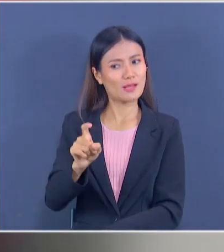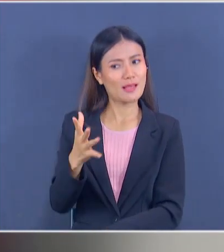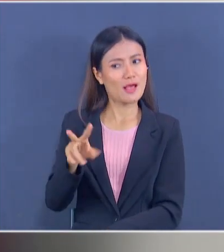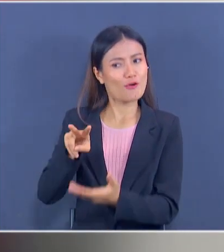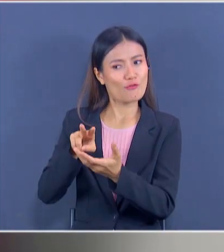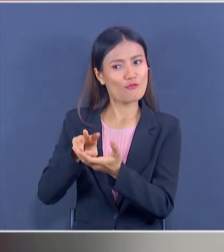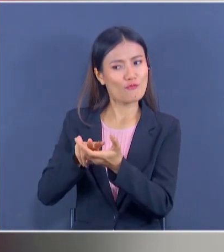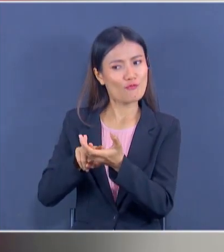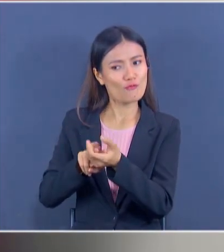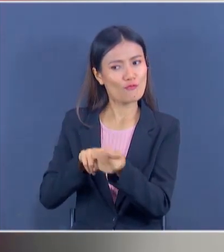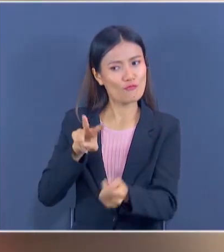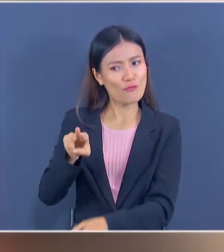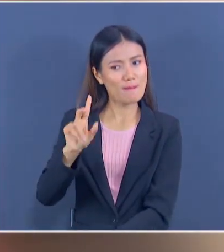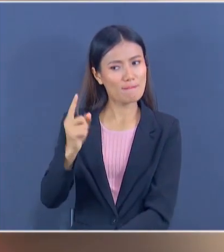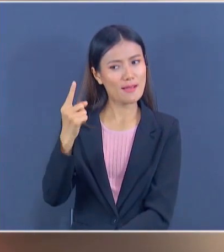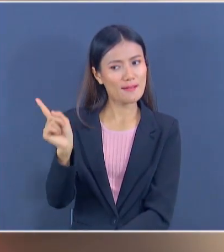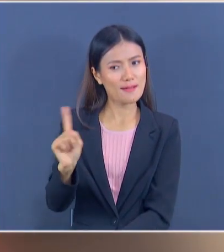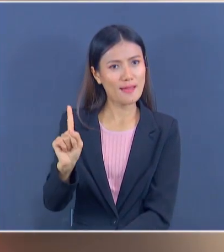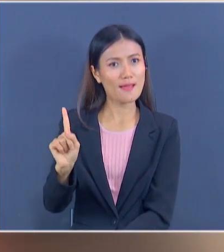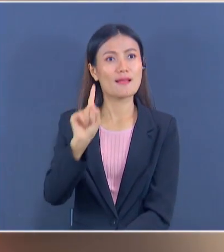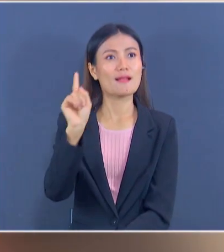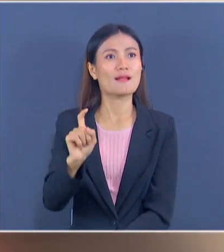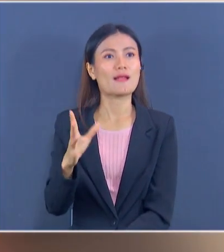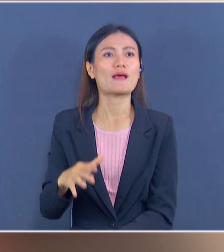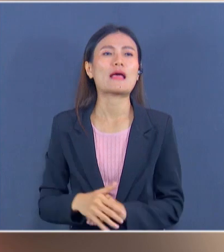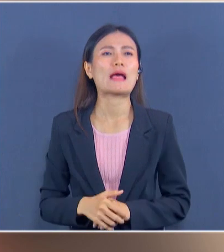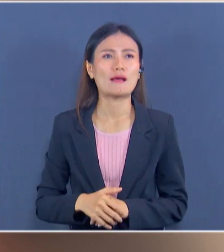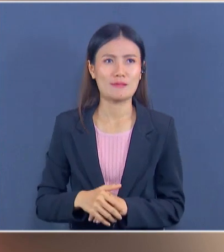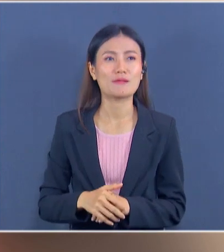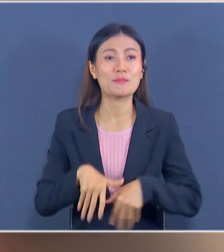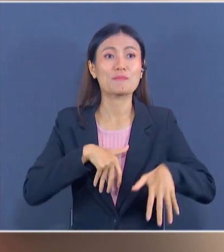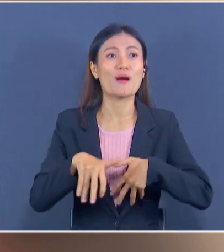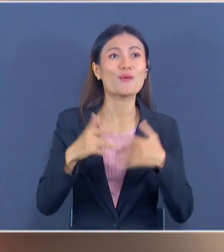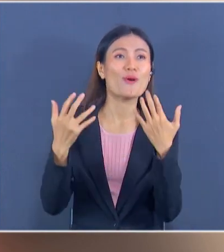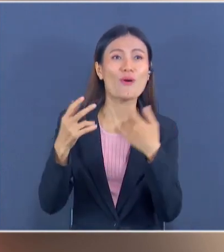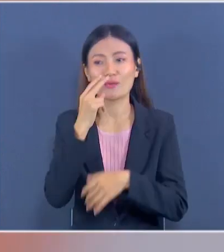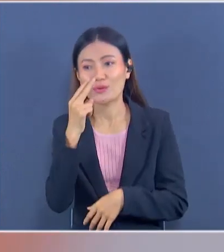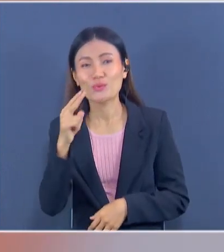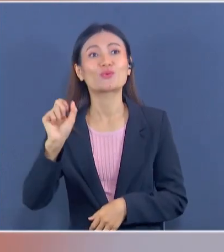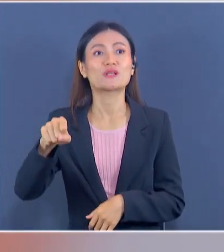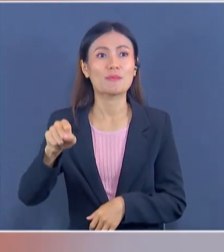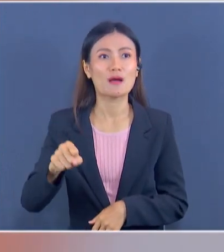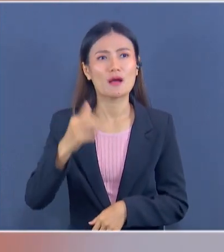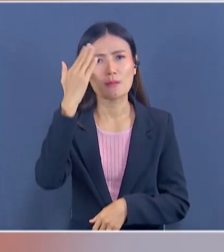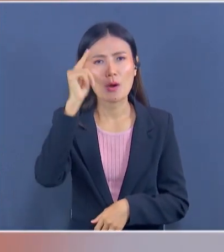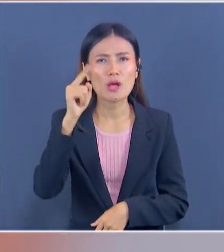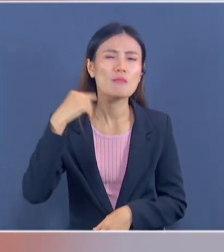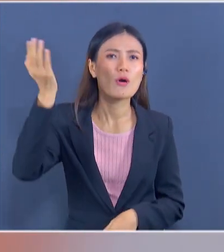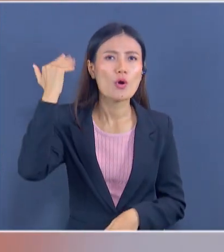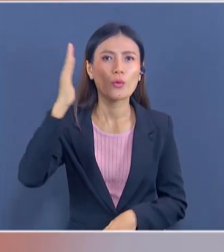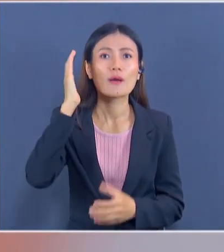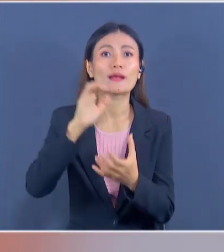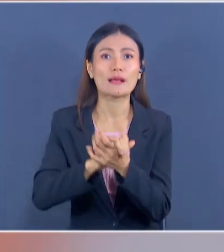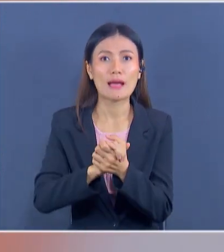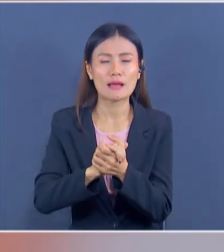ายปีค่ะสำหรับทาทายังจนแฟนๆก็รอนะคะว่าเมื่อไหร่เธอจะมีความรักครั้งใหม่มาเติมเต็มสักทีหลังจากที่ได้ปิดฉากความรักกับอดีตส